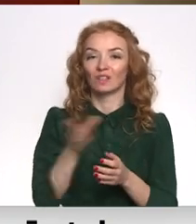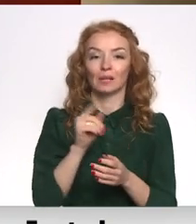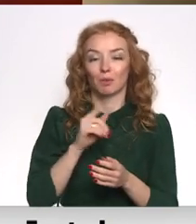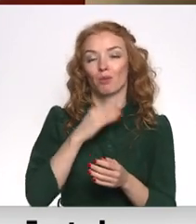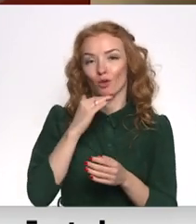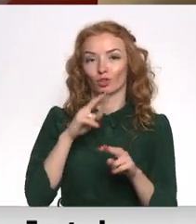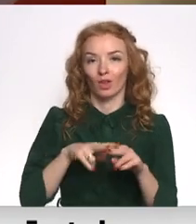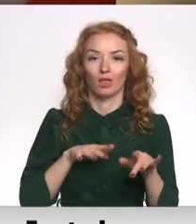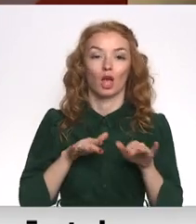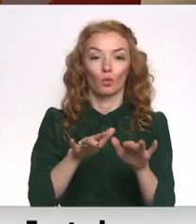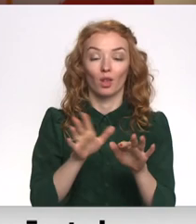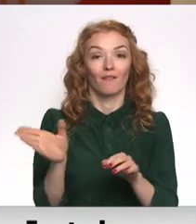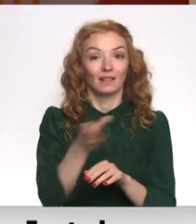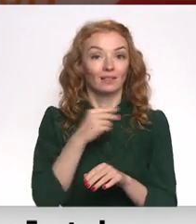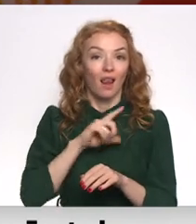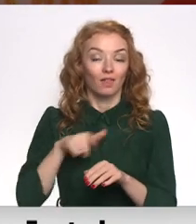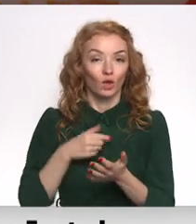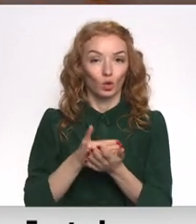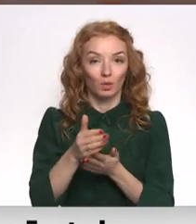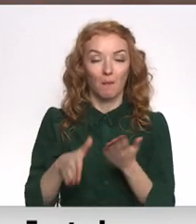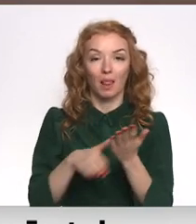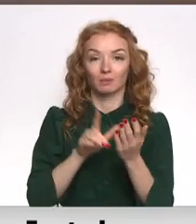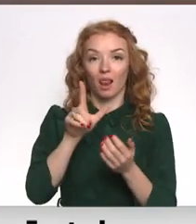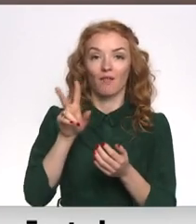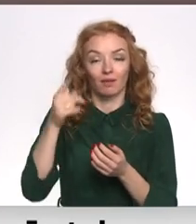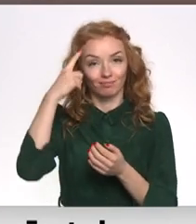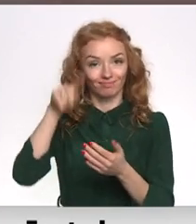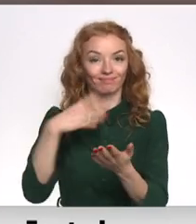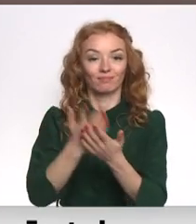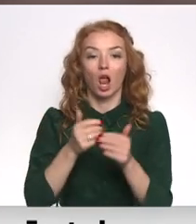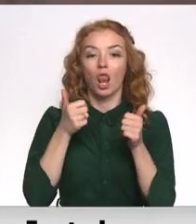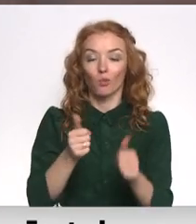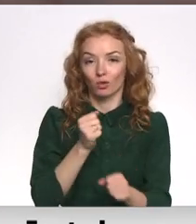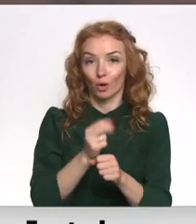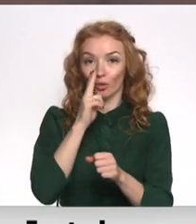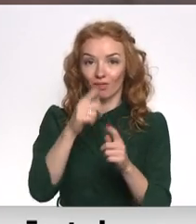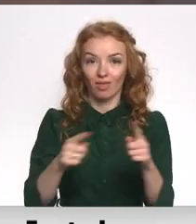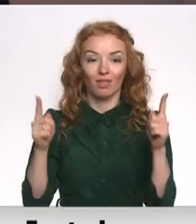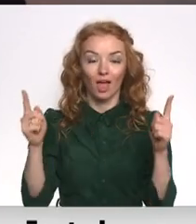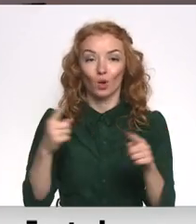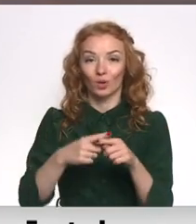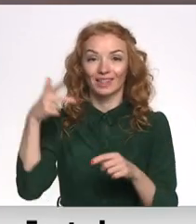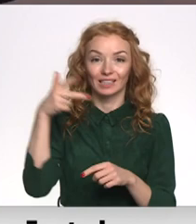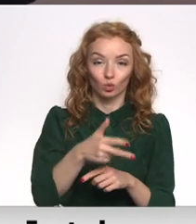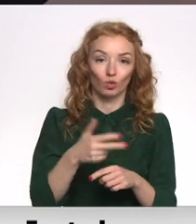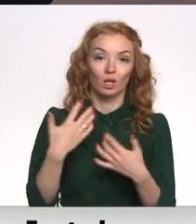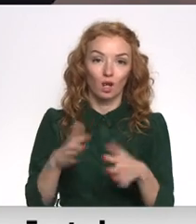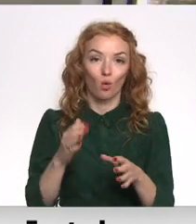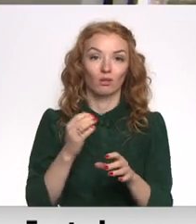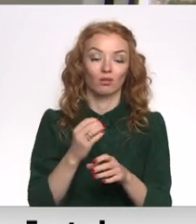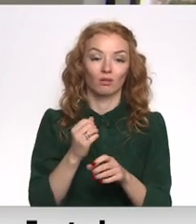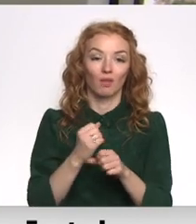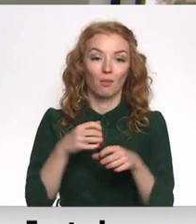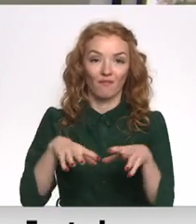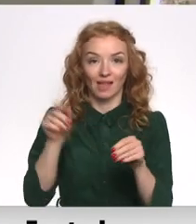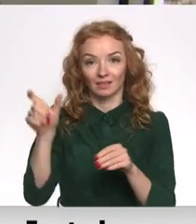darboties. Visā Latvijā turpinās palīdzēsim LV iniciētā labo darbu nedēļa, un jau 3000 labu darbu veicēji